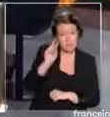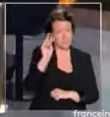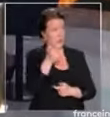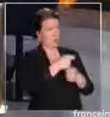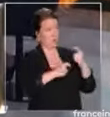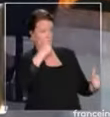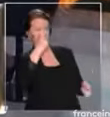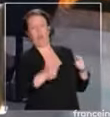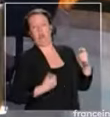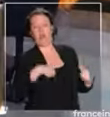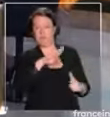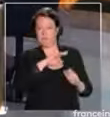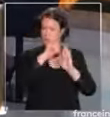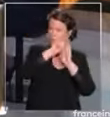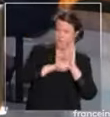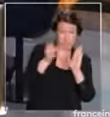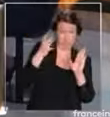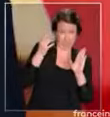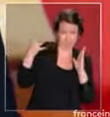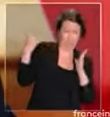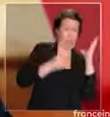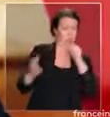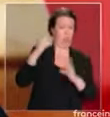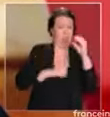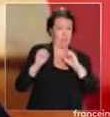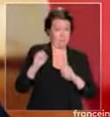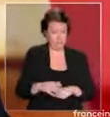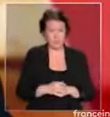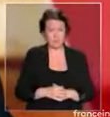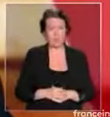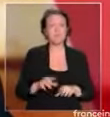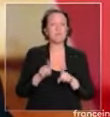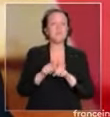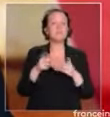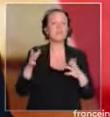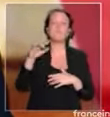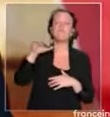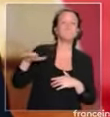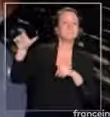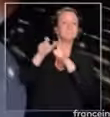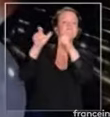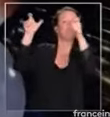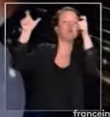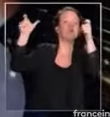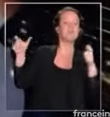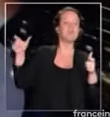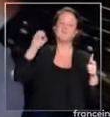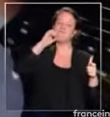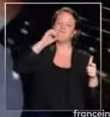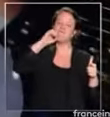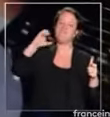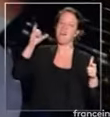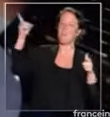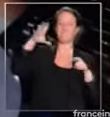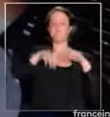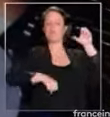sens d' empêcher de nuire les prédateurs d'en haut à ceux qui pillent nos fleurons nationaux et qui font de l'optimisation fiscale et puis les prédateurs d'en